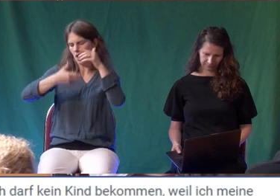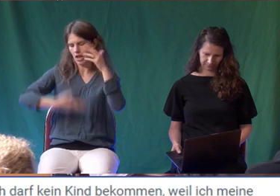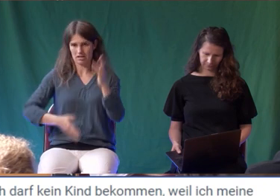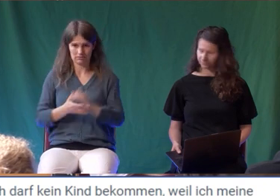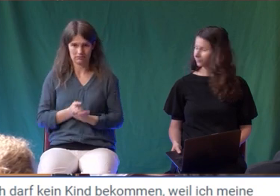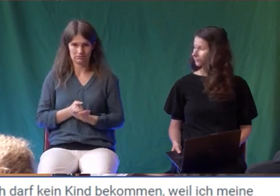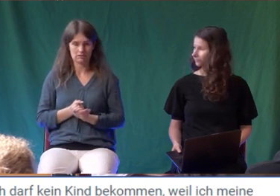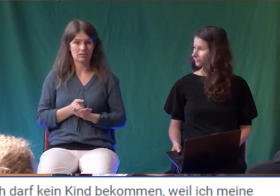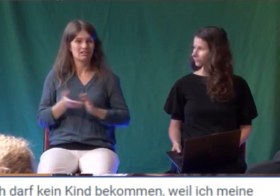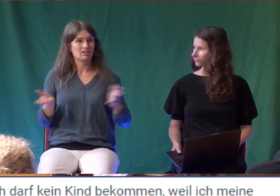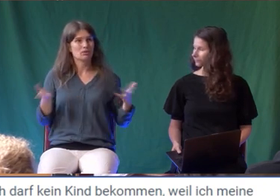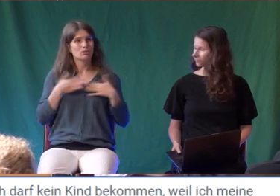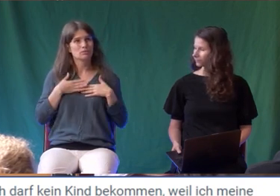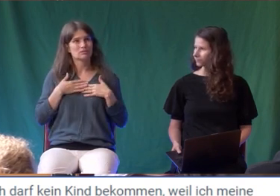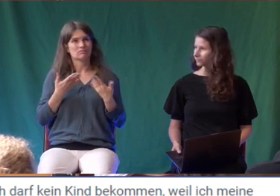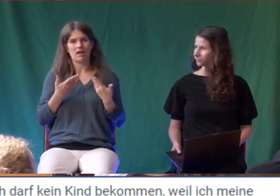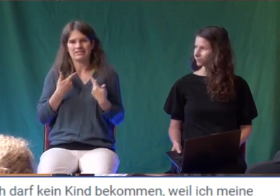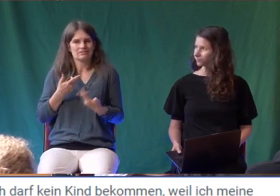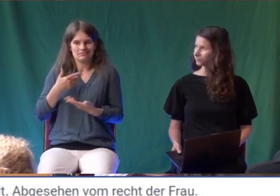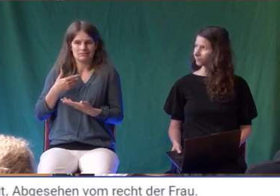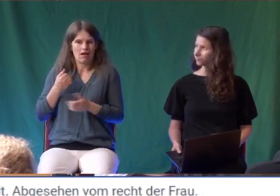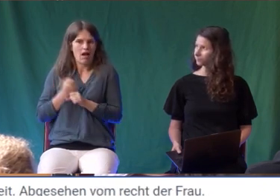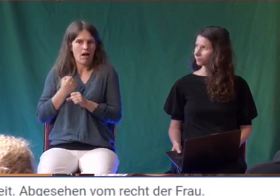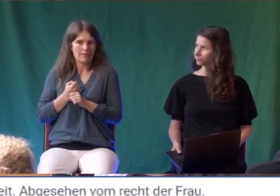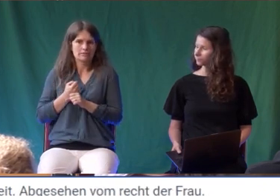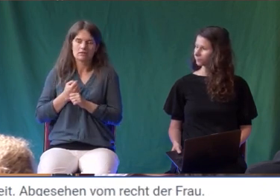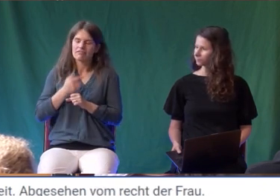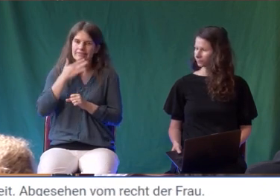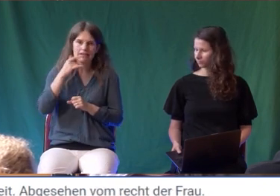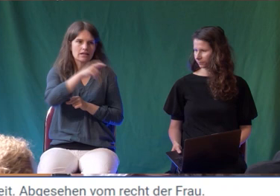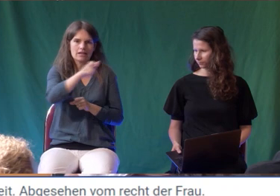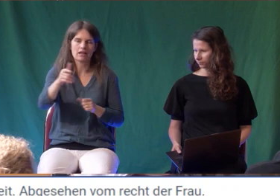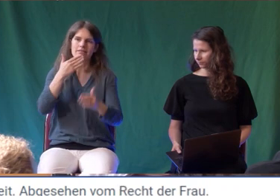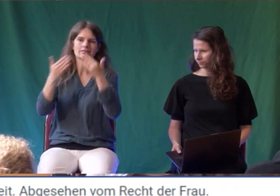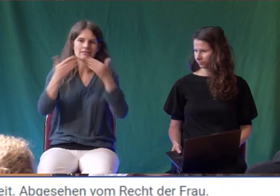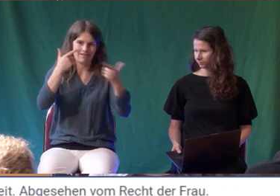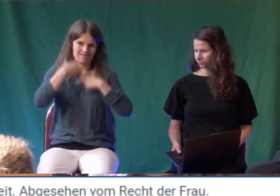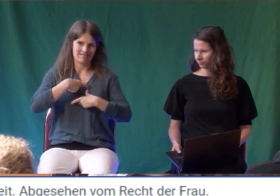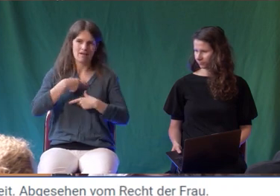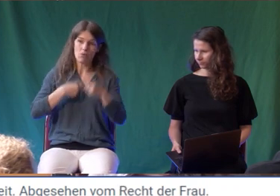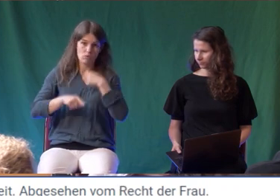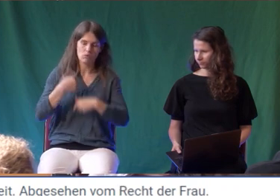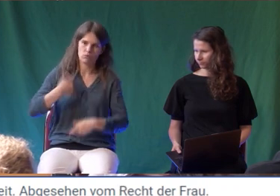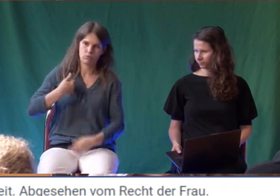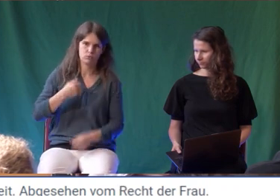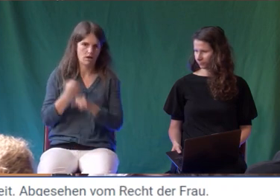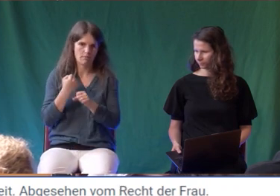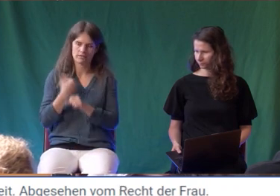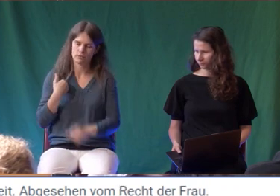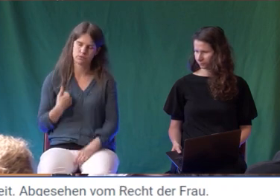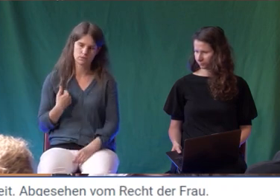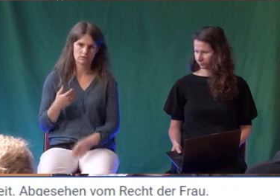es ist eigentlich eine sehr dankenswert aber auch eine sehr aufwendige Arbeit muss ich sagen wir beraten und unterstützen